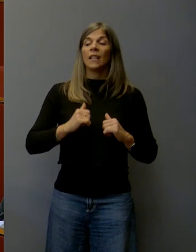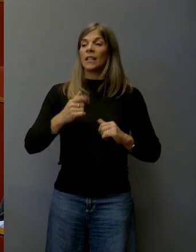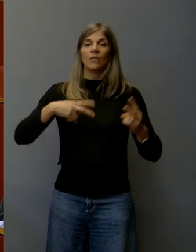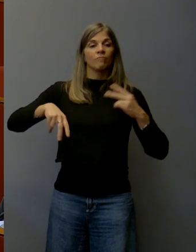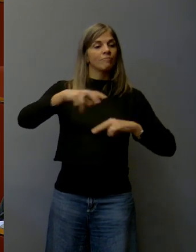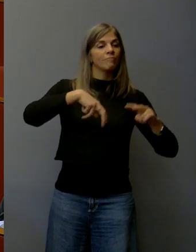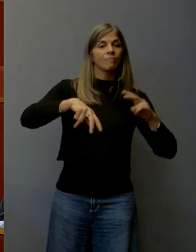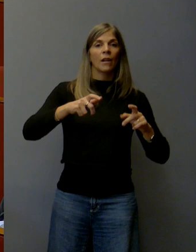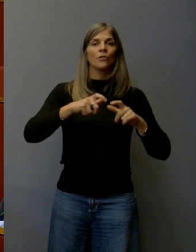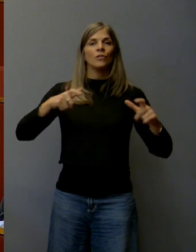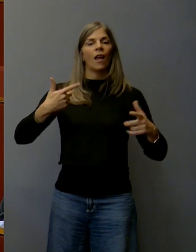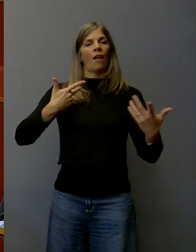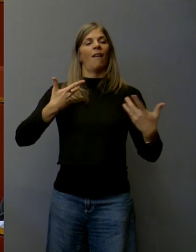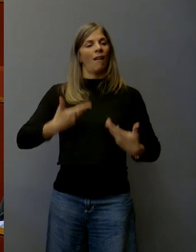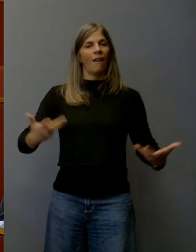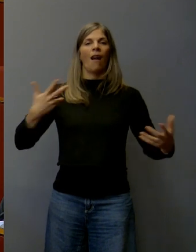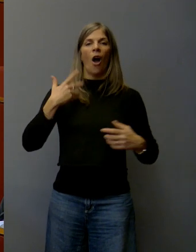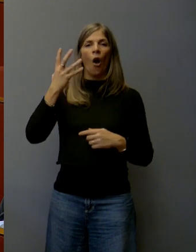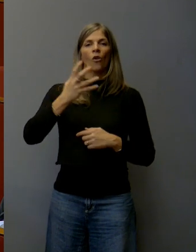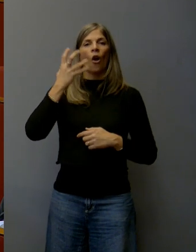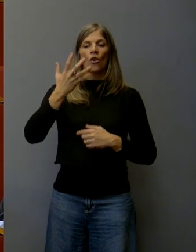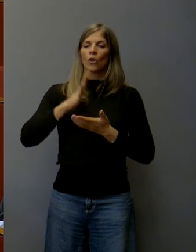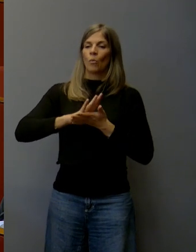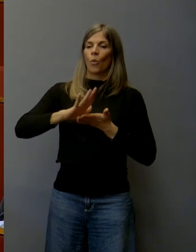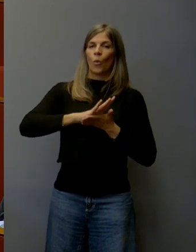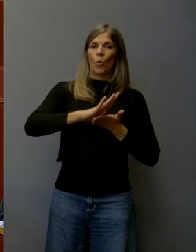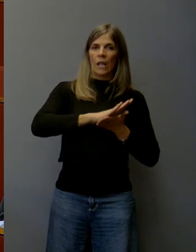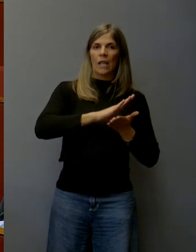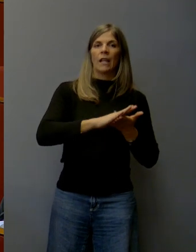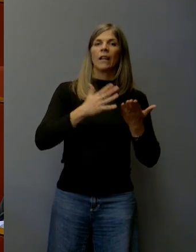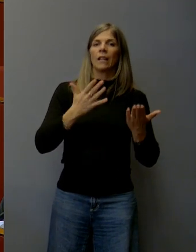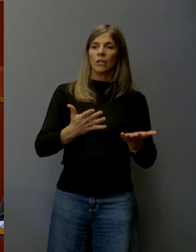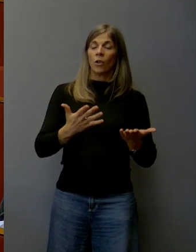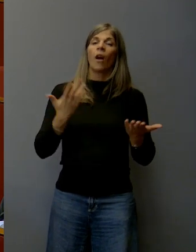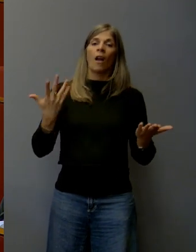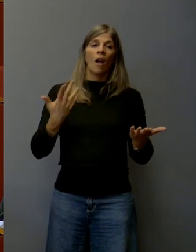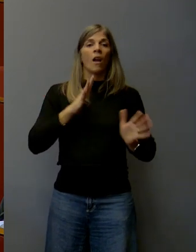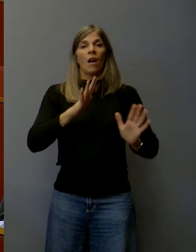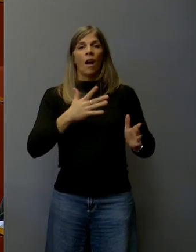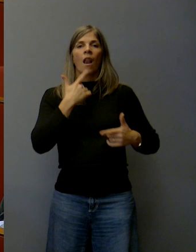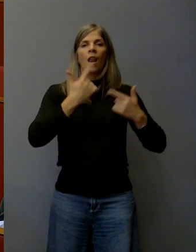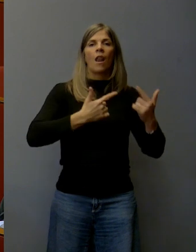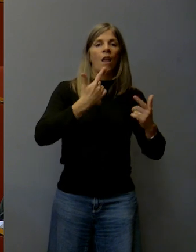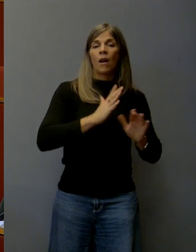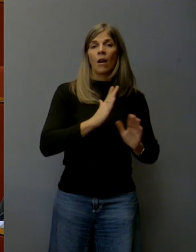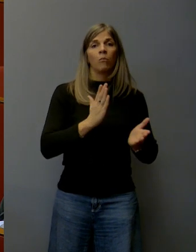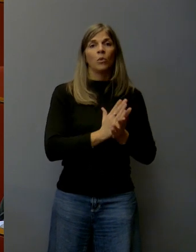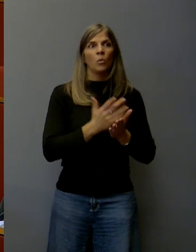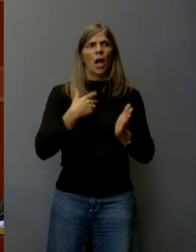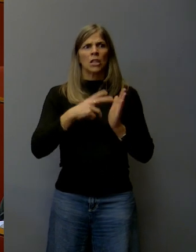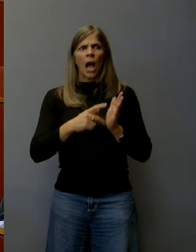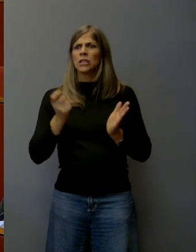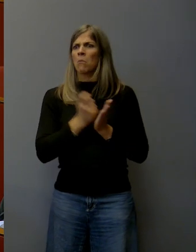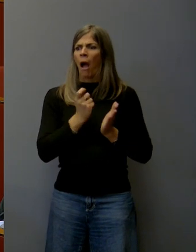loro città anche Fieri della loro città e della pulizia e magari non protestino più per perché pagano le tasse